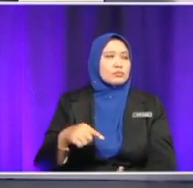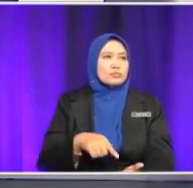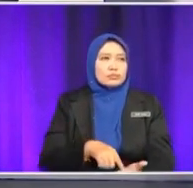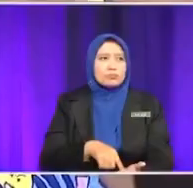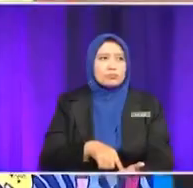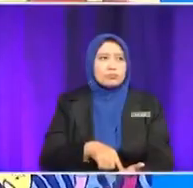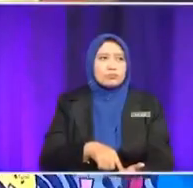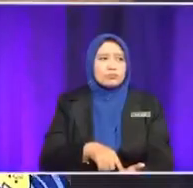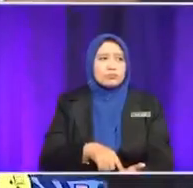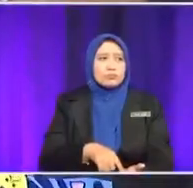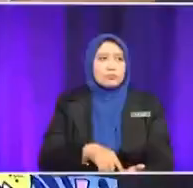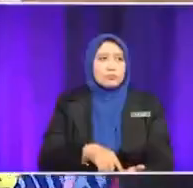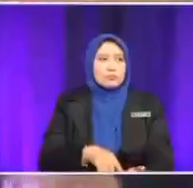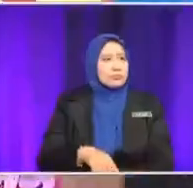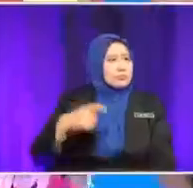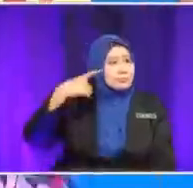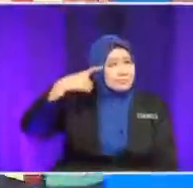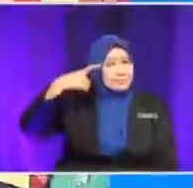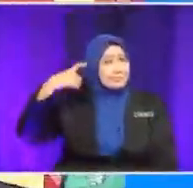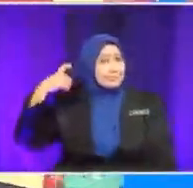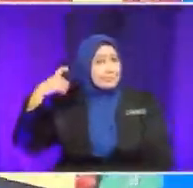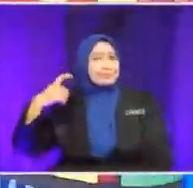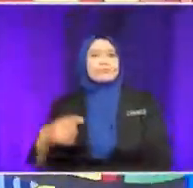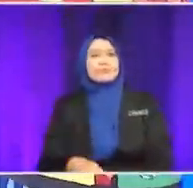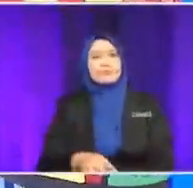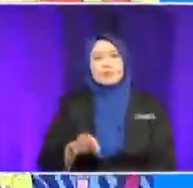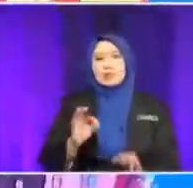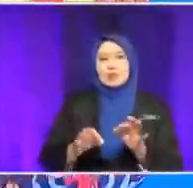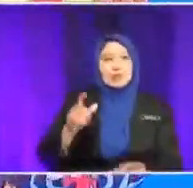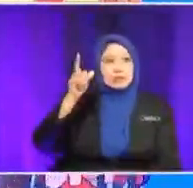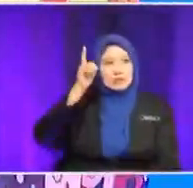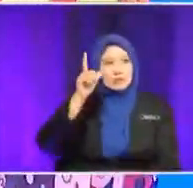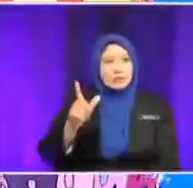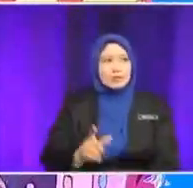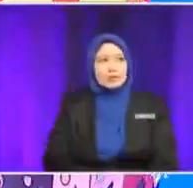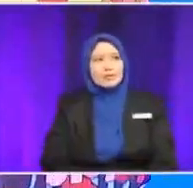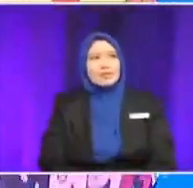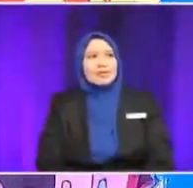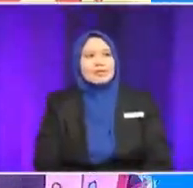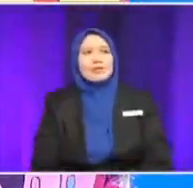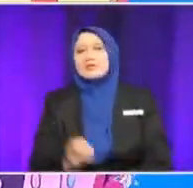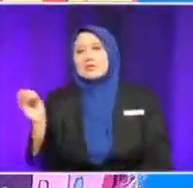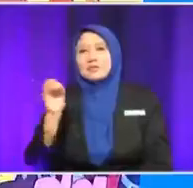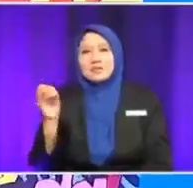agak menarik dan tertarik lah ini data nampak warna putih